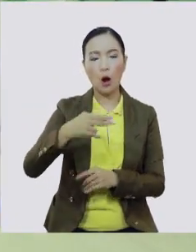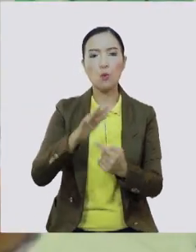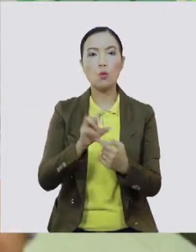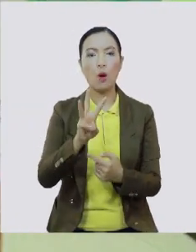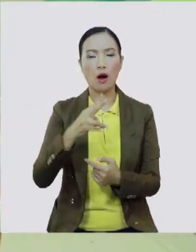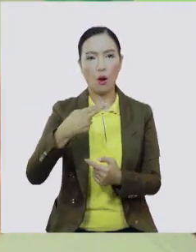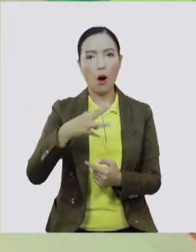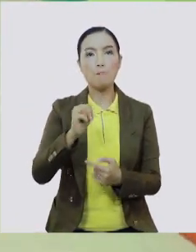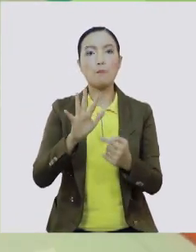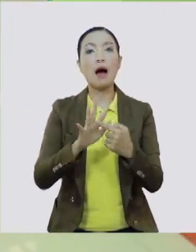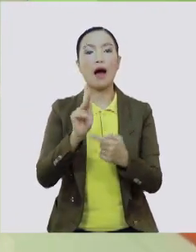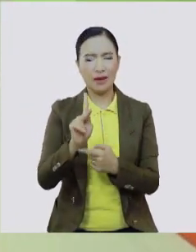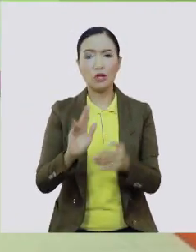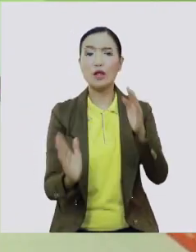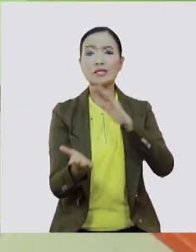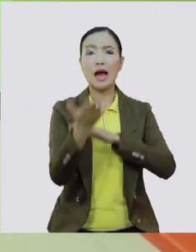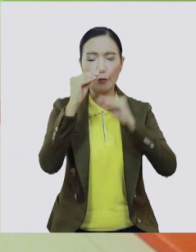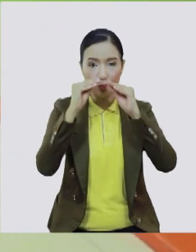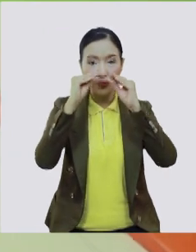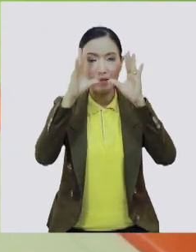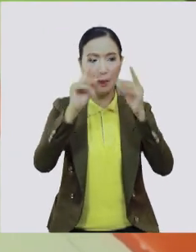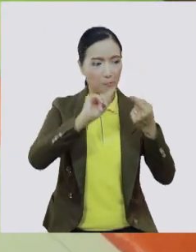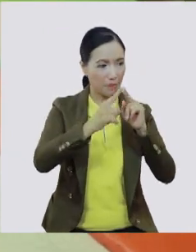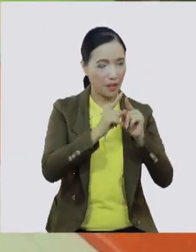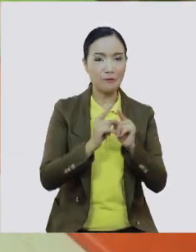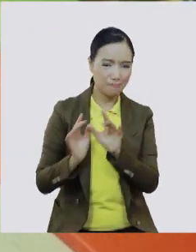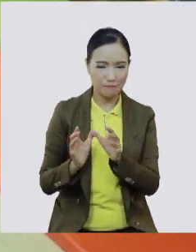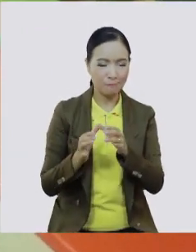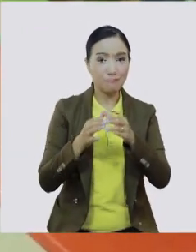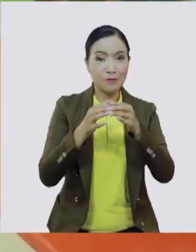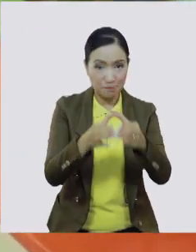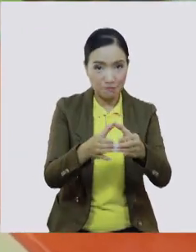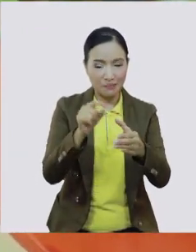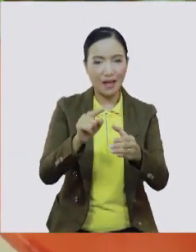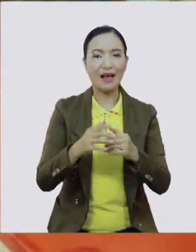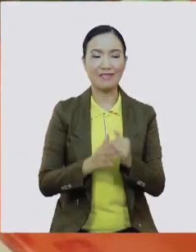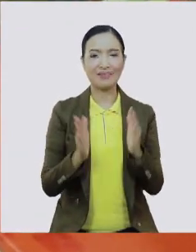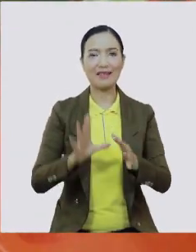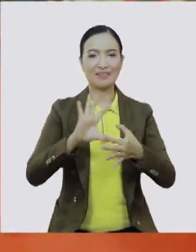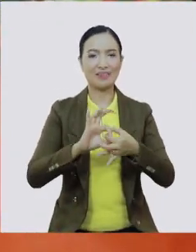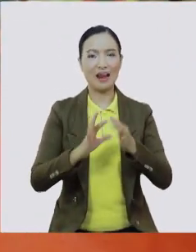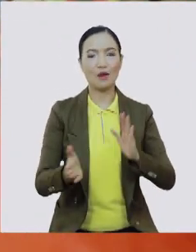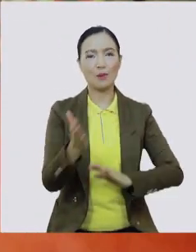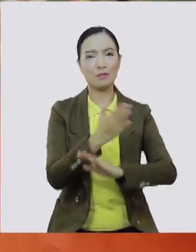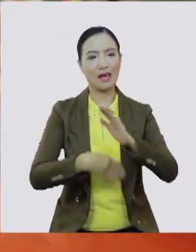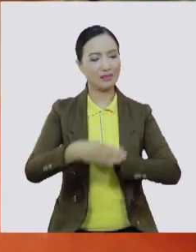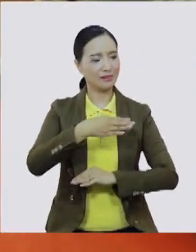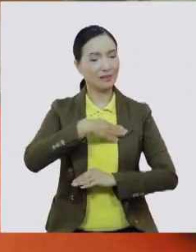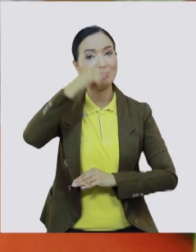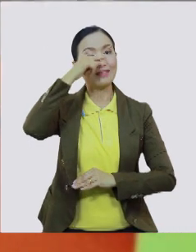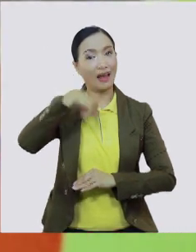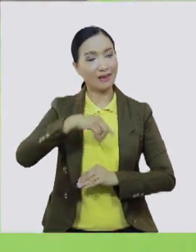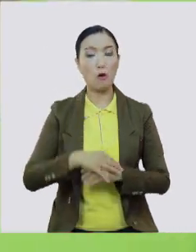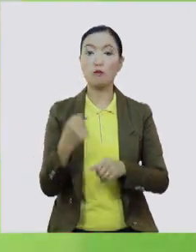กๆวันตอนเช้านี่คุณหนึ่งก็จะตื่นนอนมาแต่เช้ากับเพื่อนๆนะครับในทีมทัพนักกีฬาคนพิการทีมชาติไทยนะครับเพื่อจะม